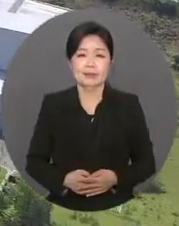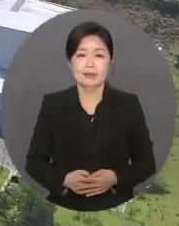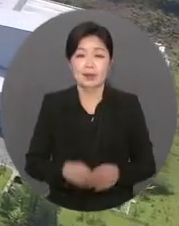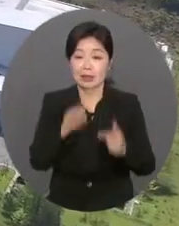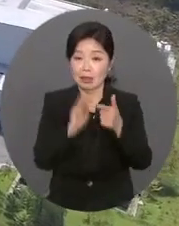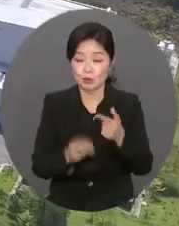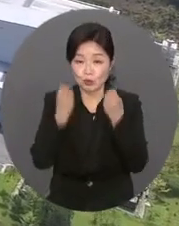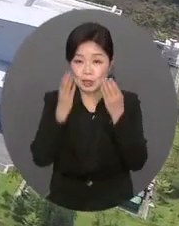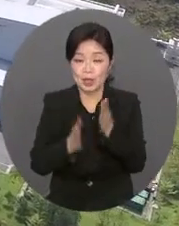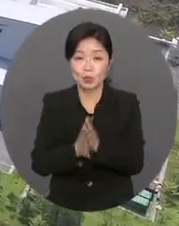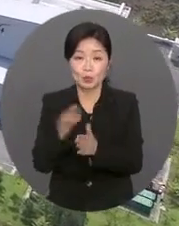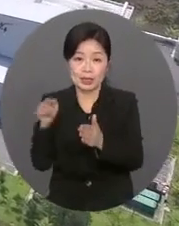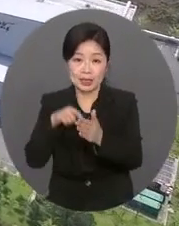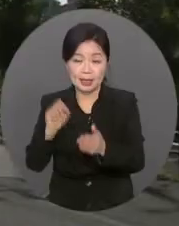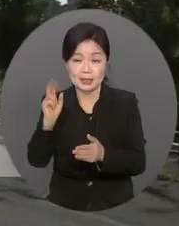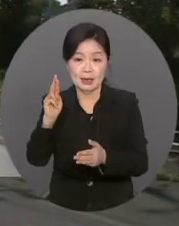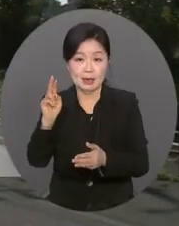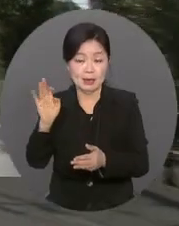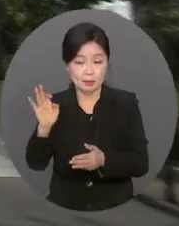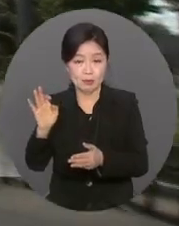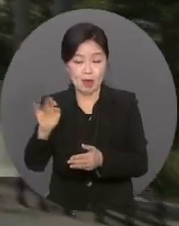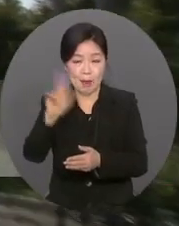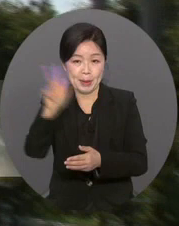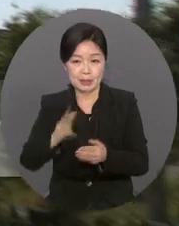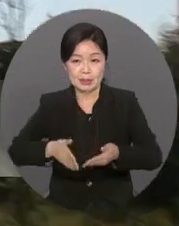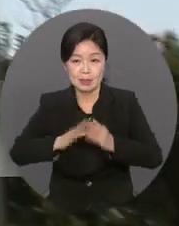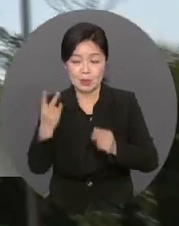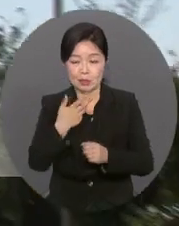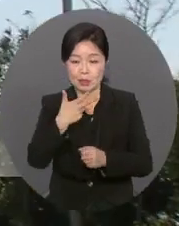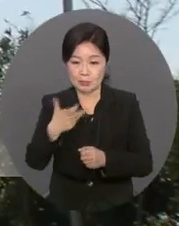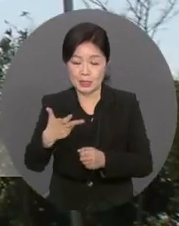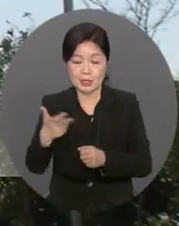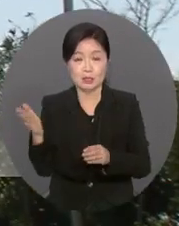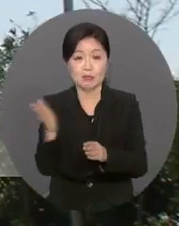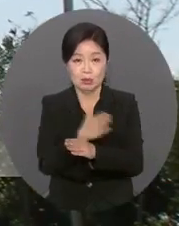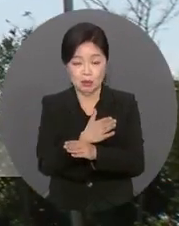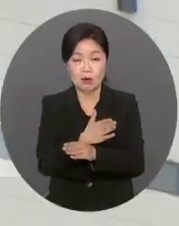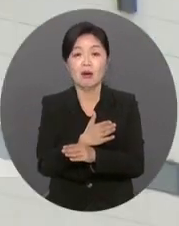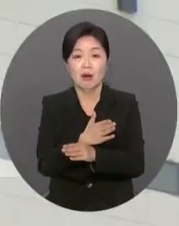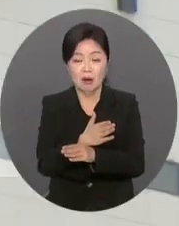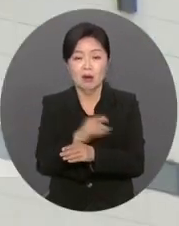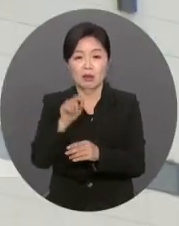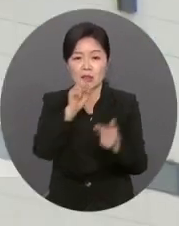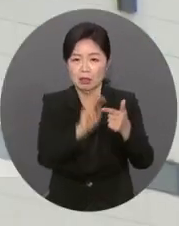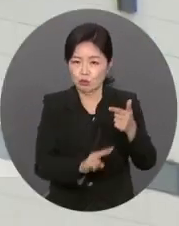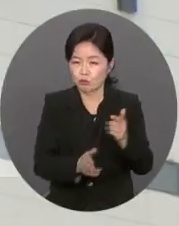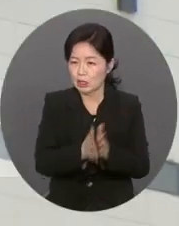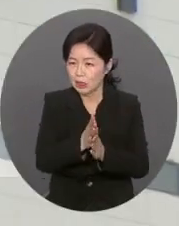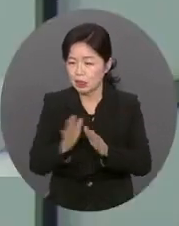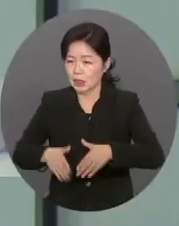나주 혁신도시의 열병합발전소가 지어진 지난 2017년부터 가동할지를 두고 나주시와